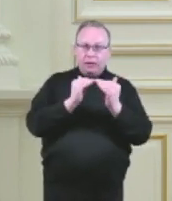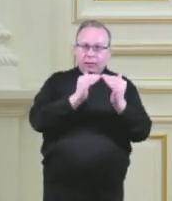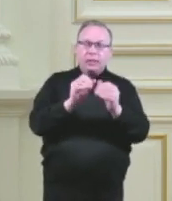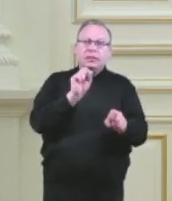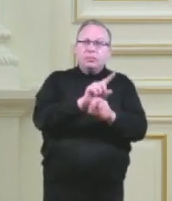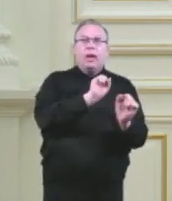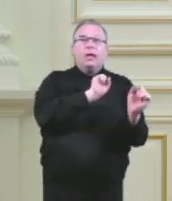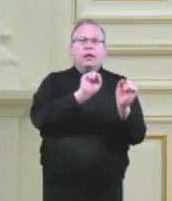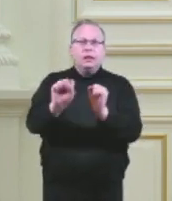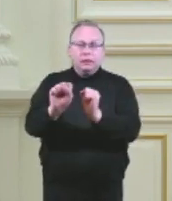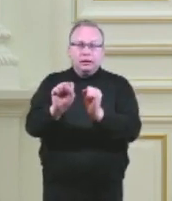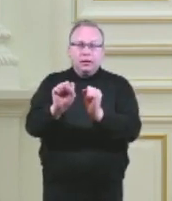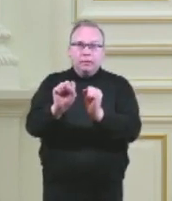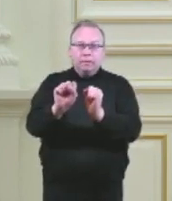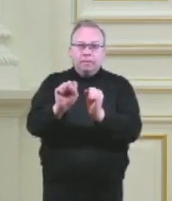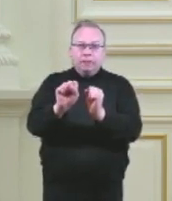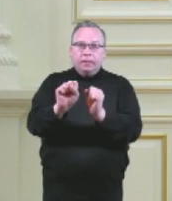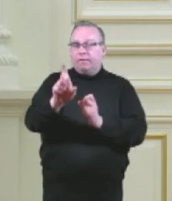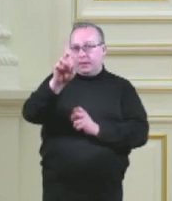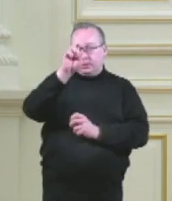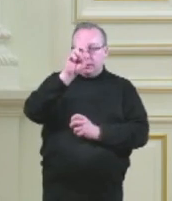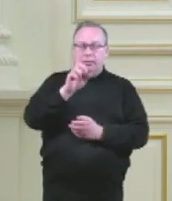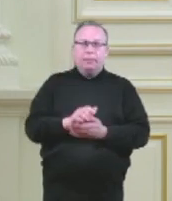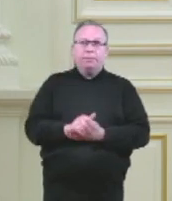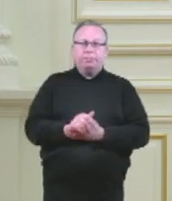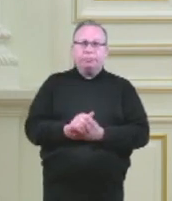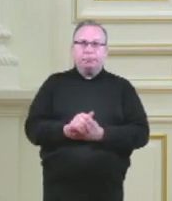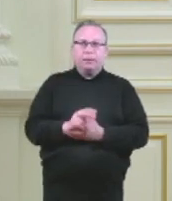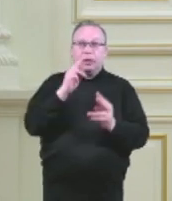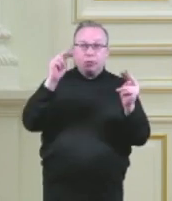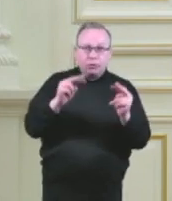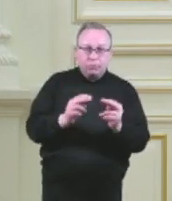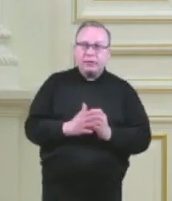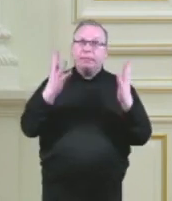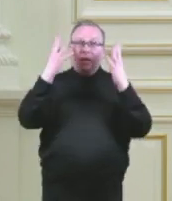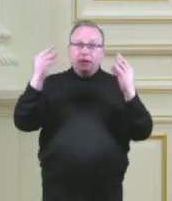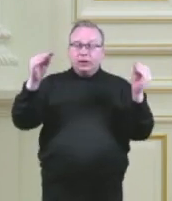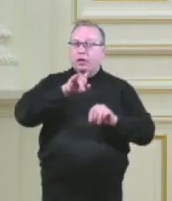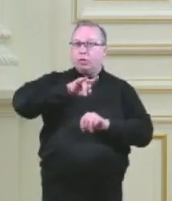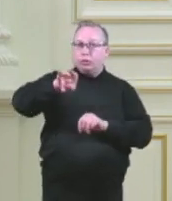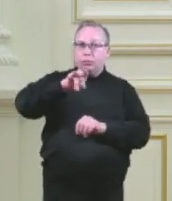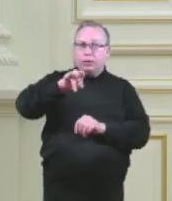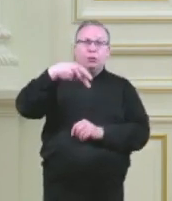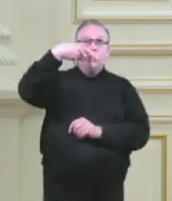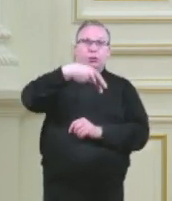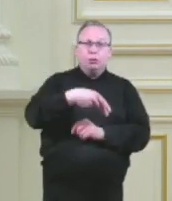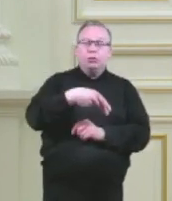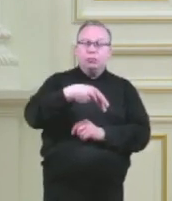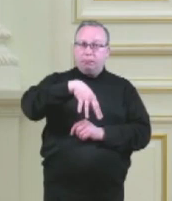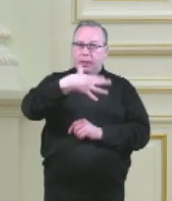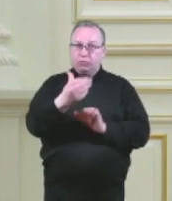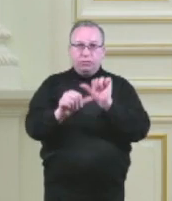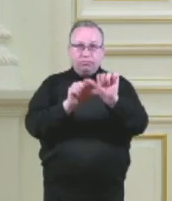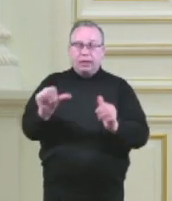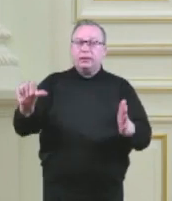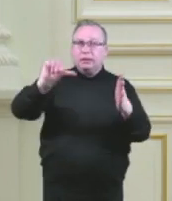įsipareigojimo ginti vieni kitus įrodymas. Niderlandų oro pajėgos nuo 2005 metų